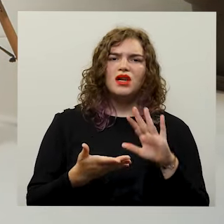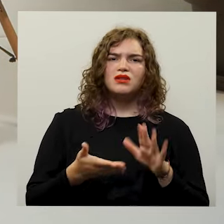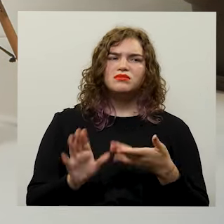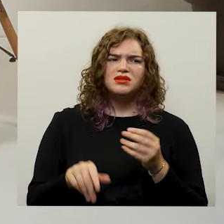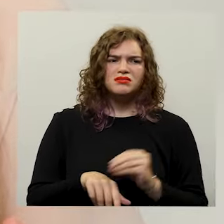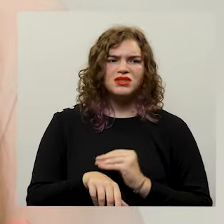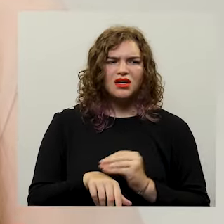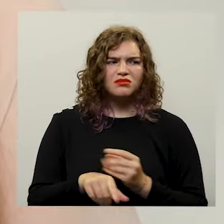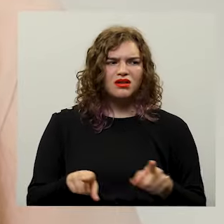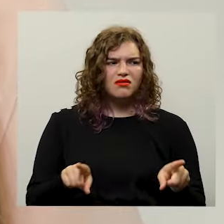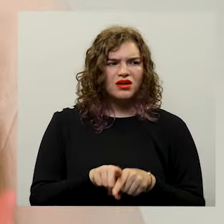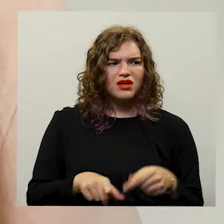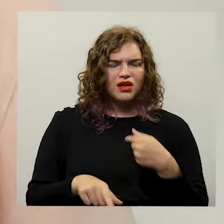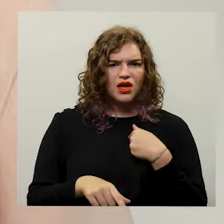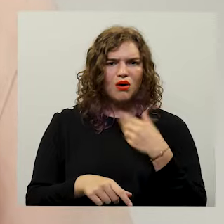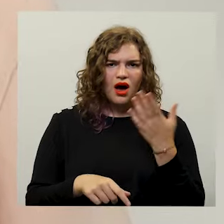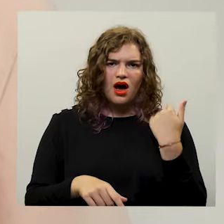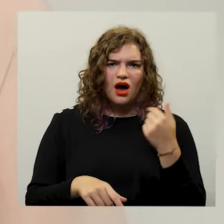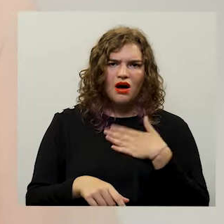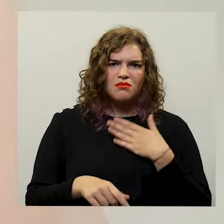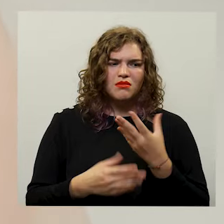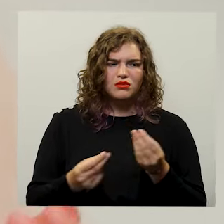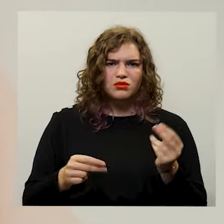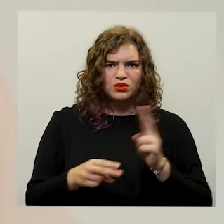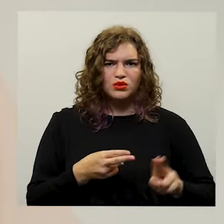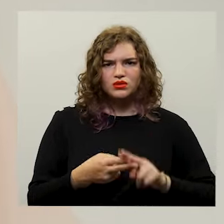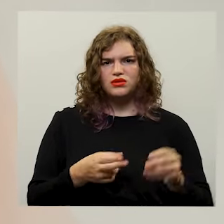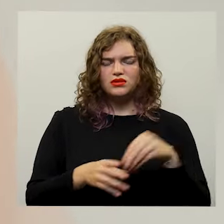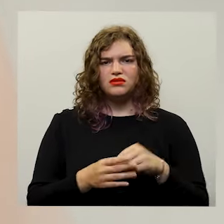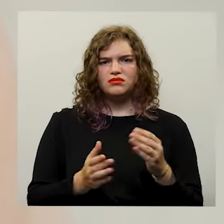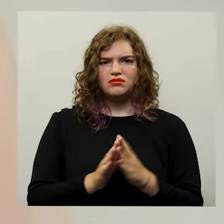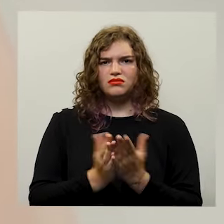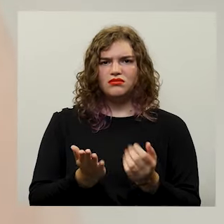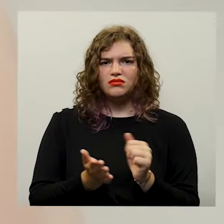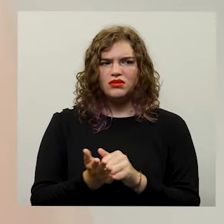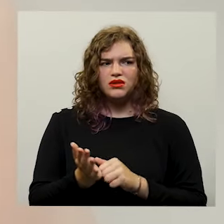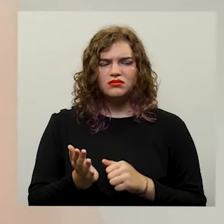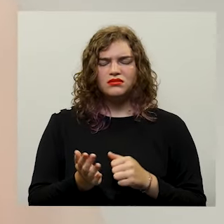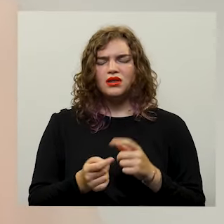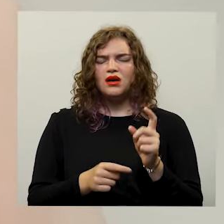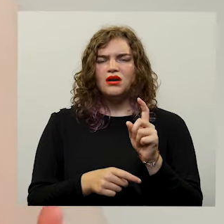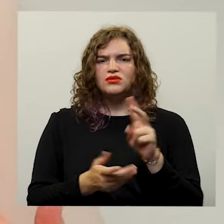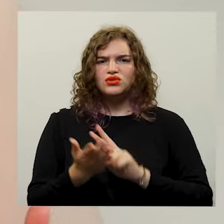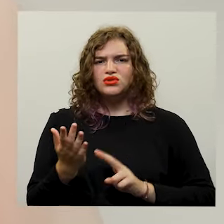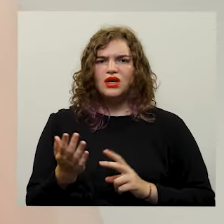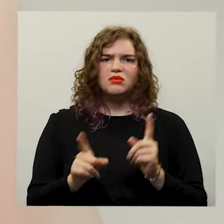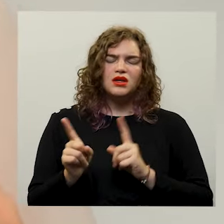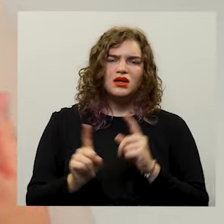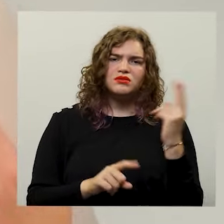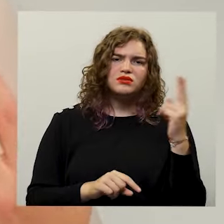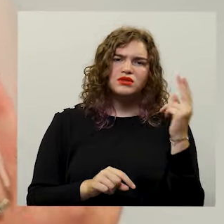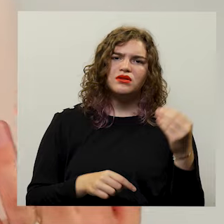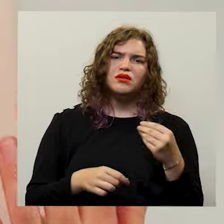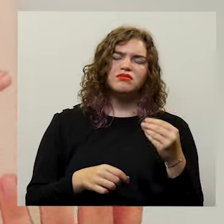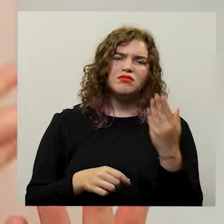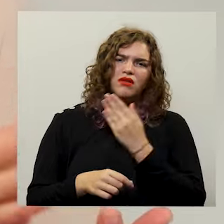simțeam că eu cumva am mai multă cunoștință în Scriptură, că citeam Biblia de când eram mică, dar Dumnezeu așa m-a învățat să-i